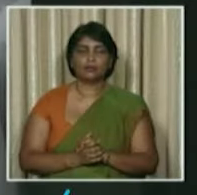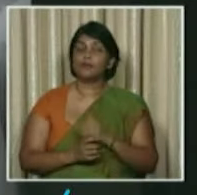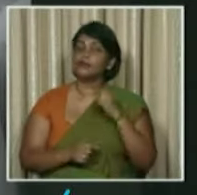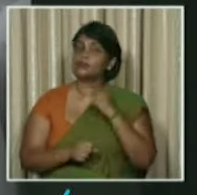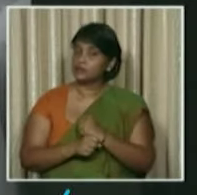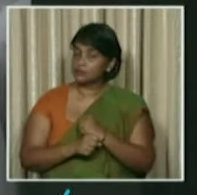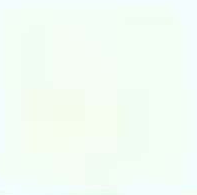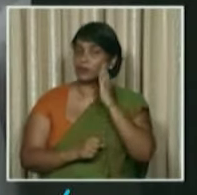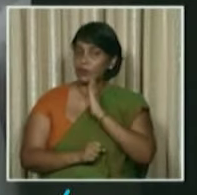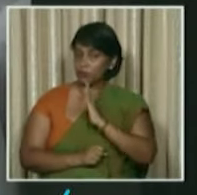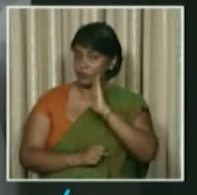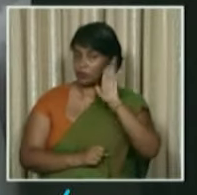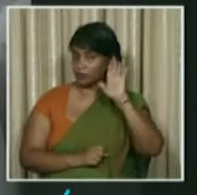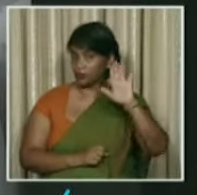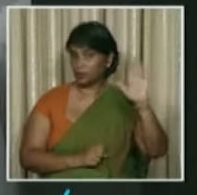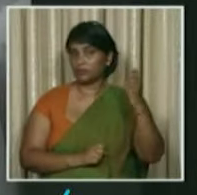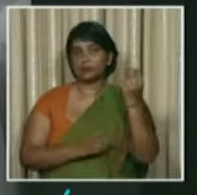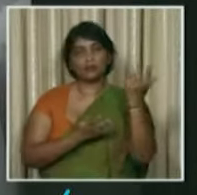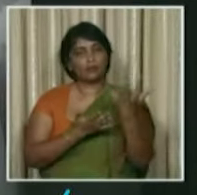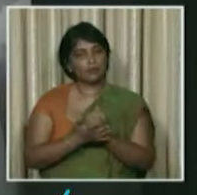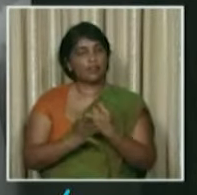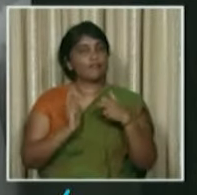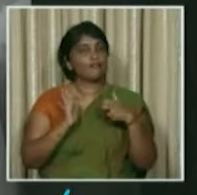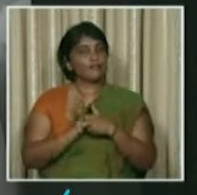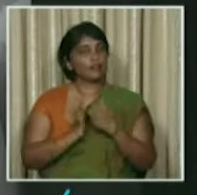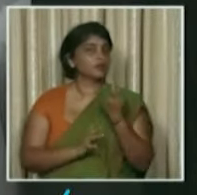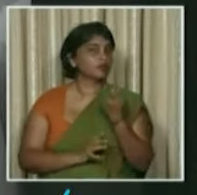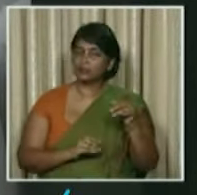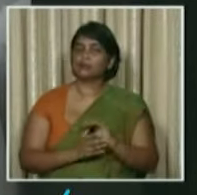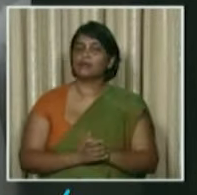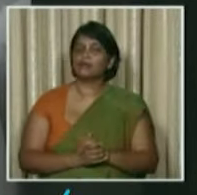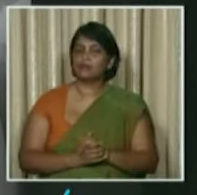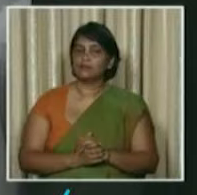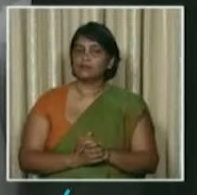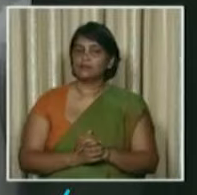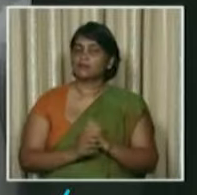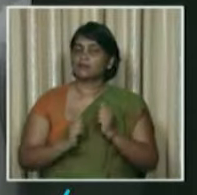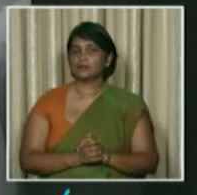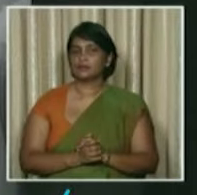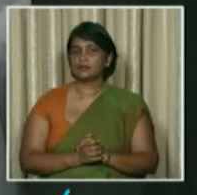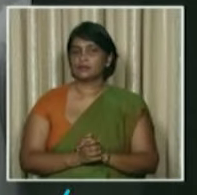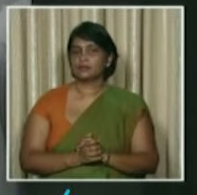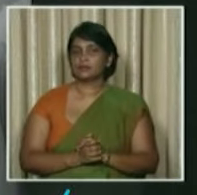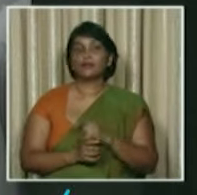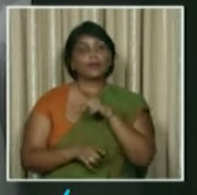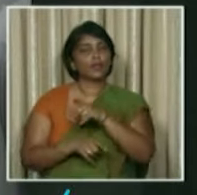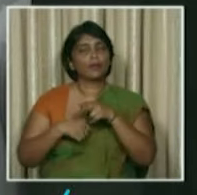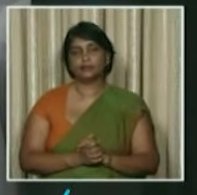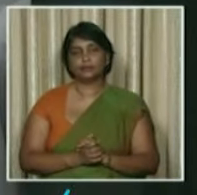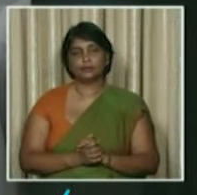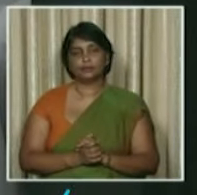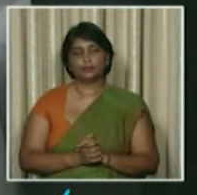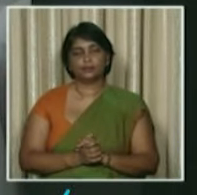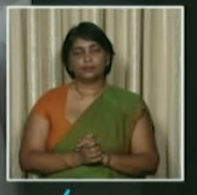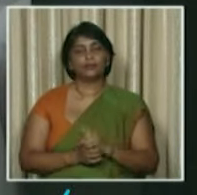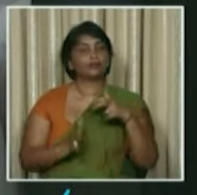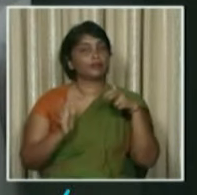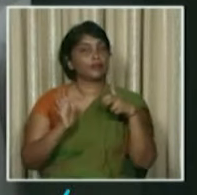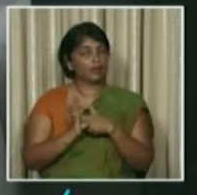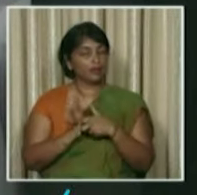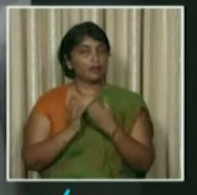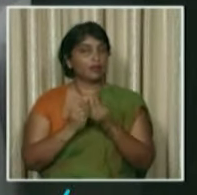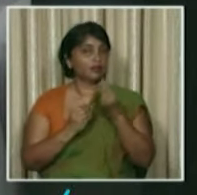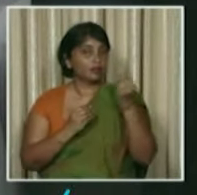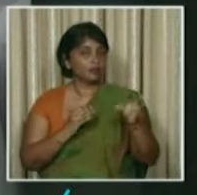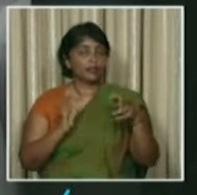රජයේ විදේශිකයින්ගෙන් අය කරනු ලබන වීසා ගාස්තු වැඩි කිරීමට පියවරගෙන තිබේද? ඊට හේතු කවරේද? වීසා ලබා